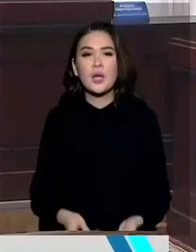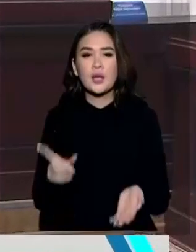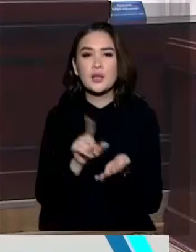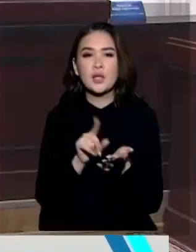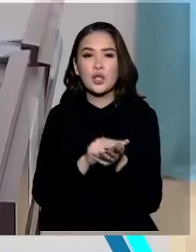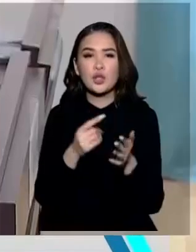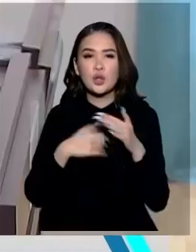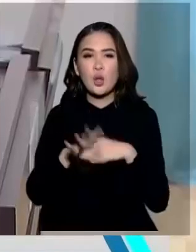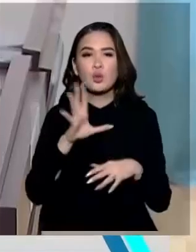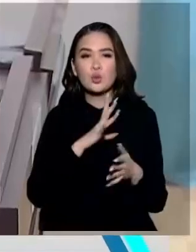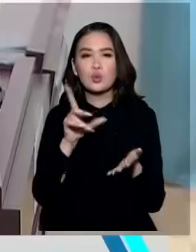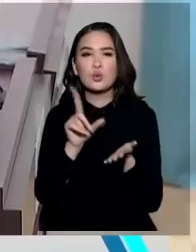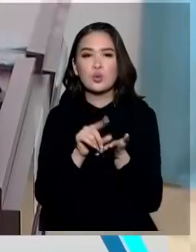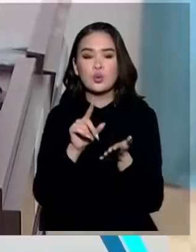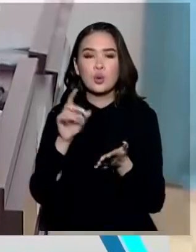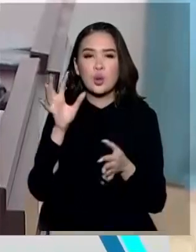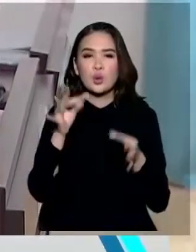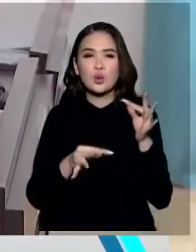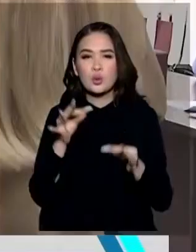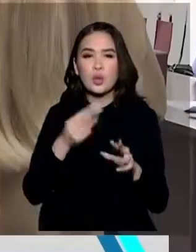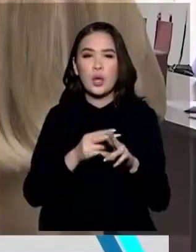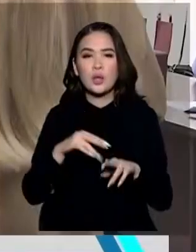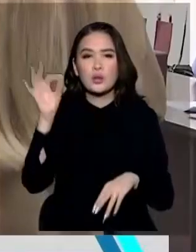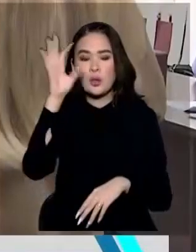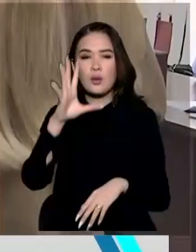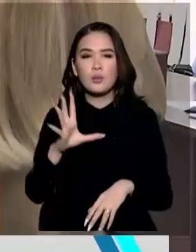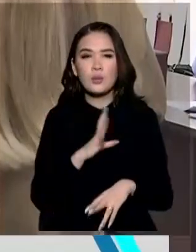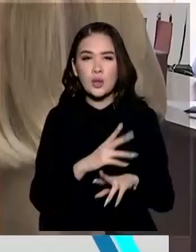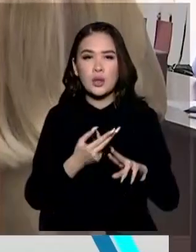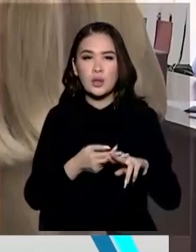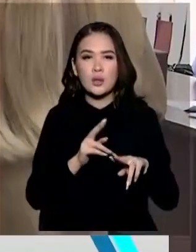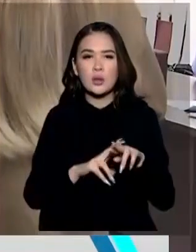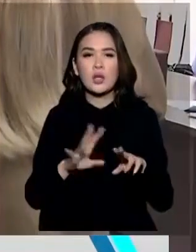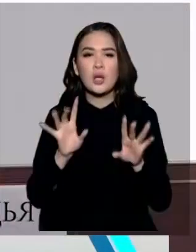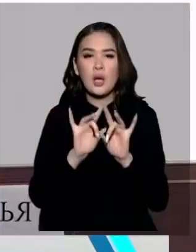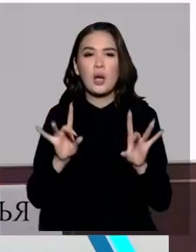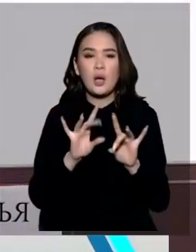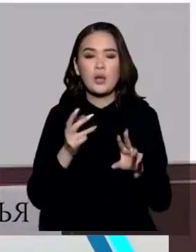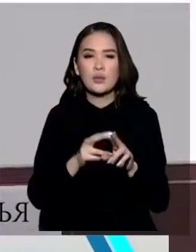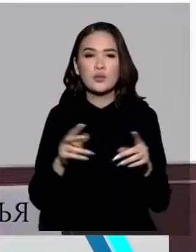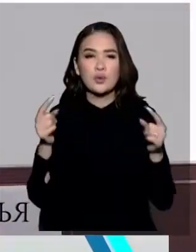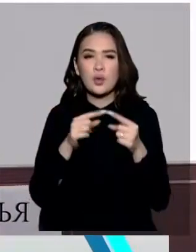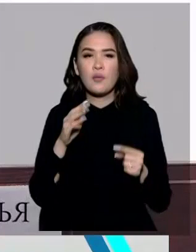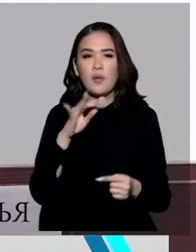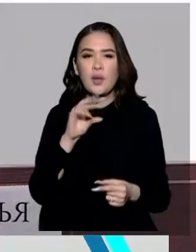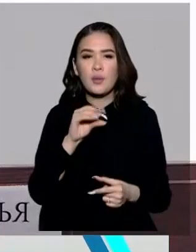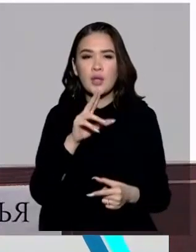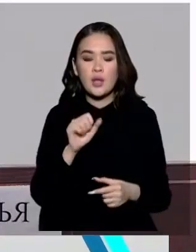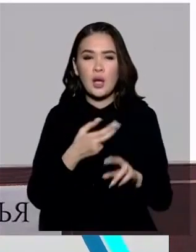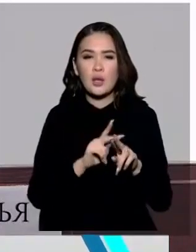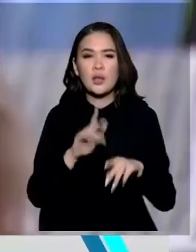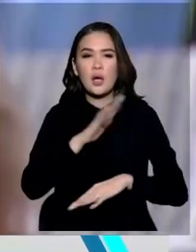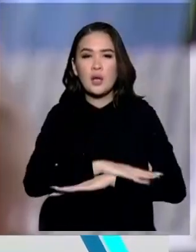Зейнетке шыққан судьяларға құжаттағы қағида жүре ме, жоқ па, ол жағда пысықталып жатыр. Бір анығы, фемида қызметкерлерінің қылығы